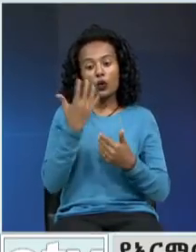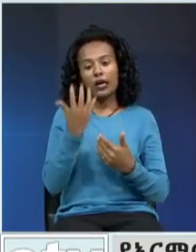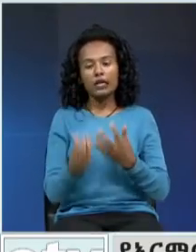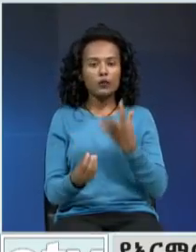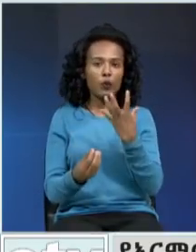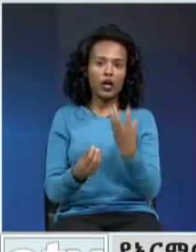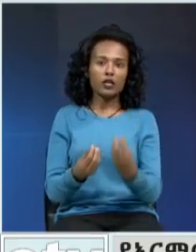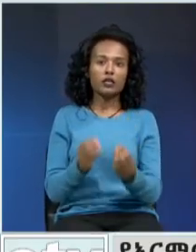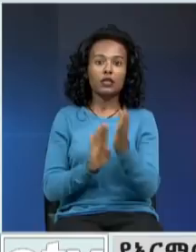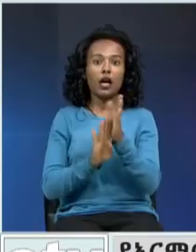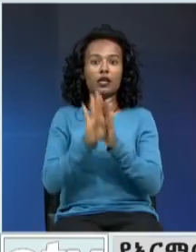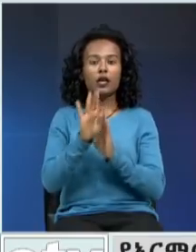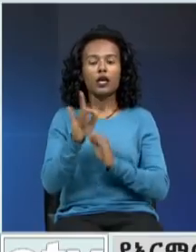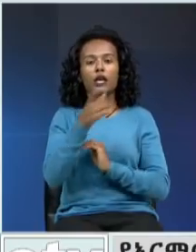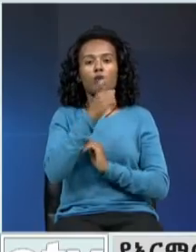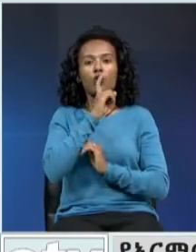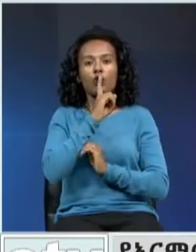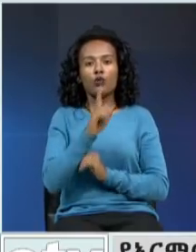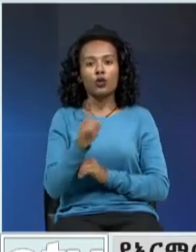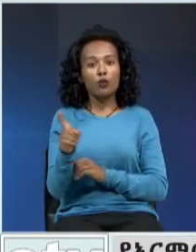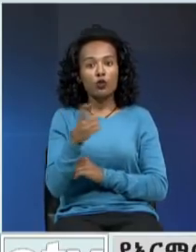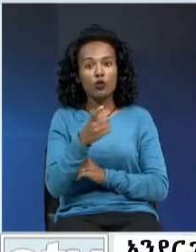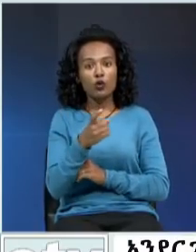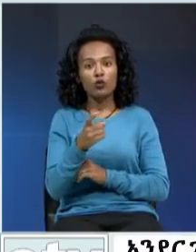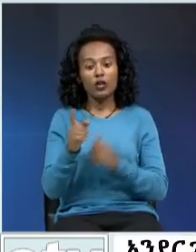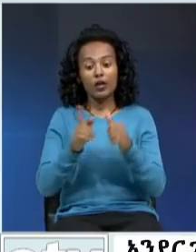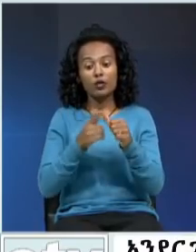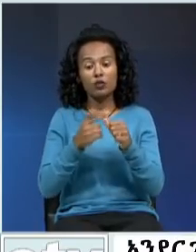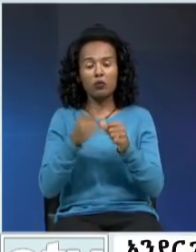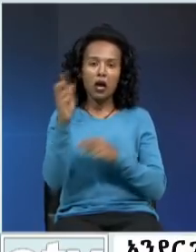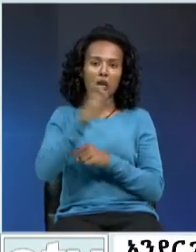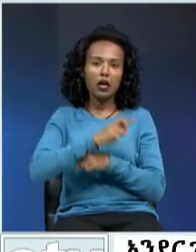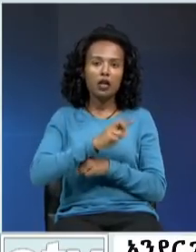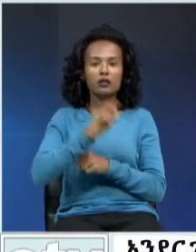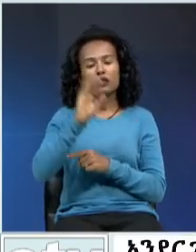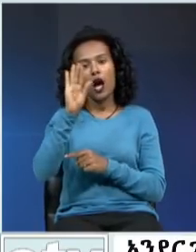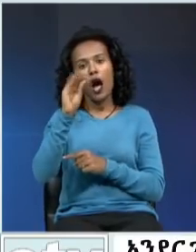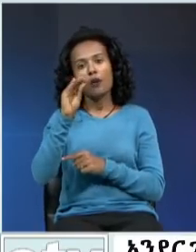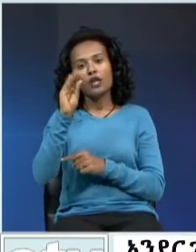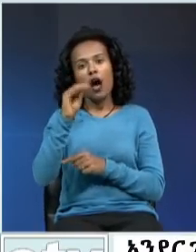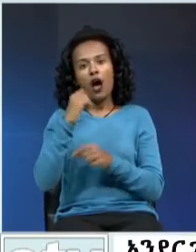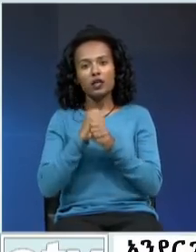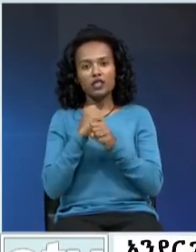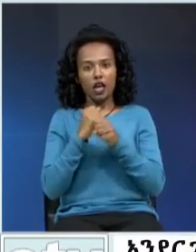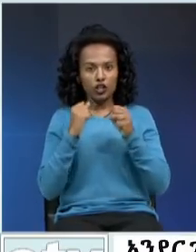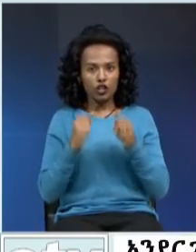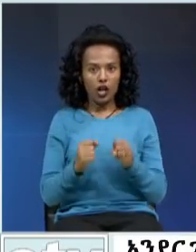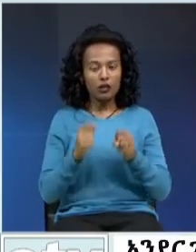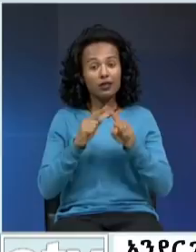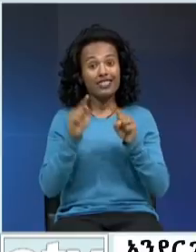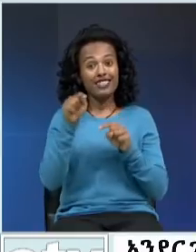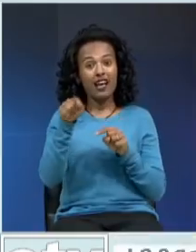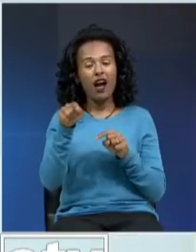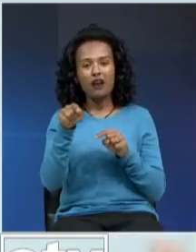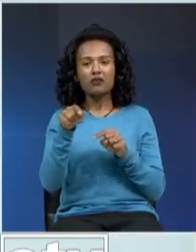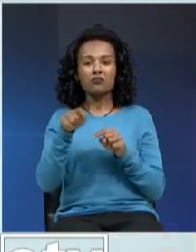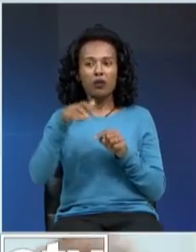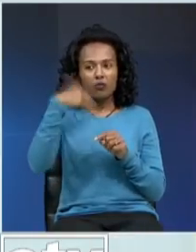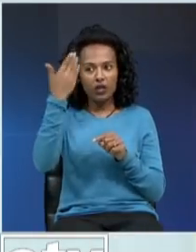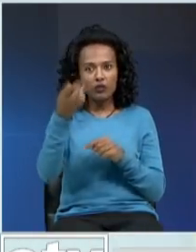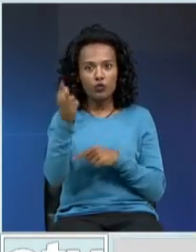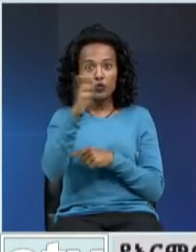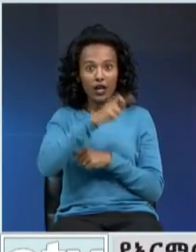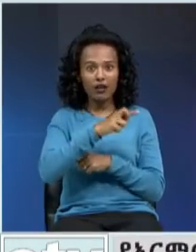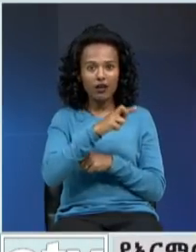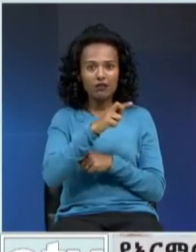በቀስ እያደገ የሚሆን ነው የሚሆነው። ግን የመጀመሪያ ቀናት እስከ 50 ልንሰራ እንችላለን። ግን ያ በሚቀጥሉት